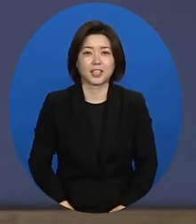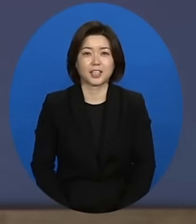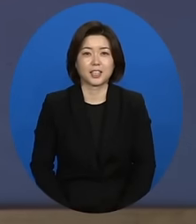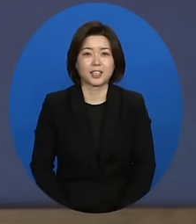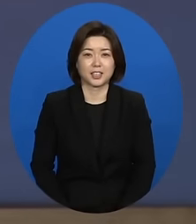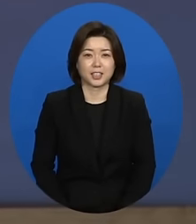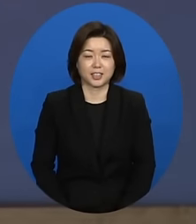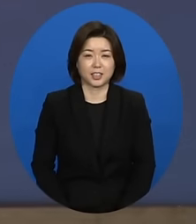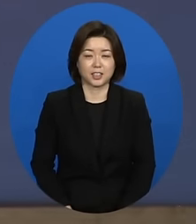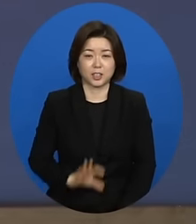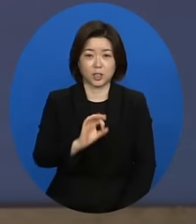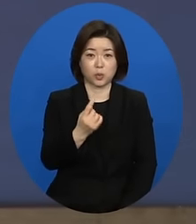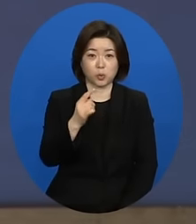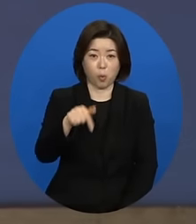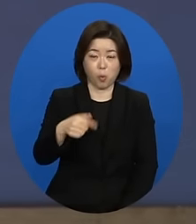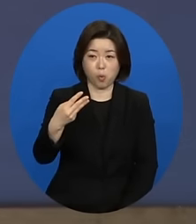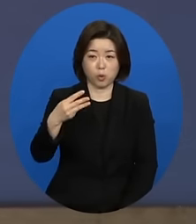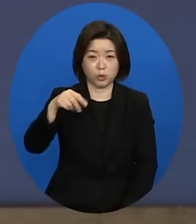옥류관?